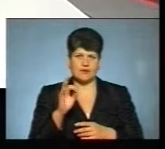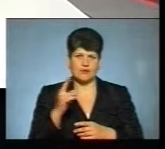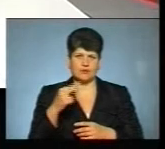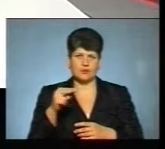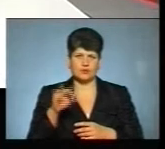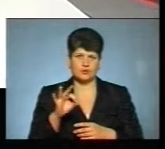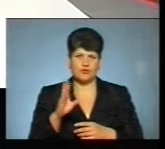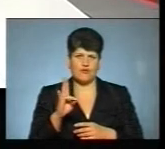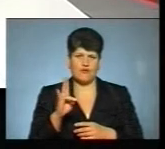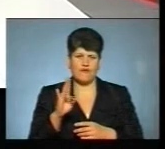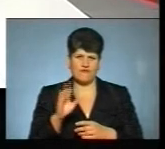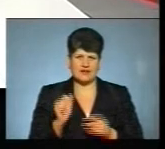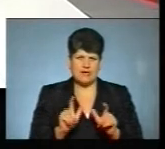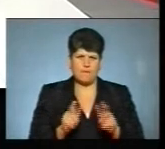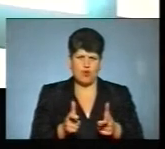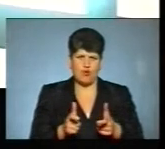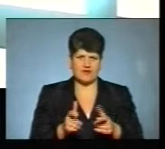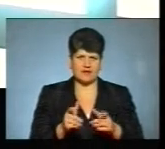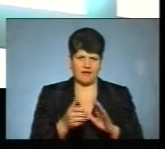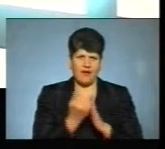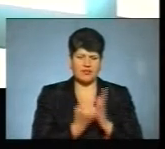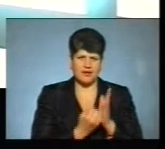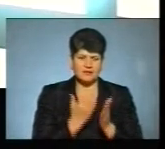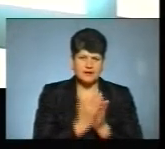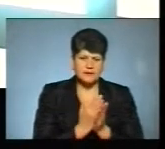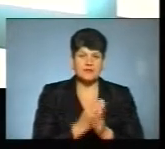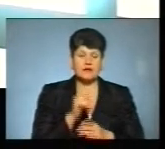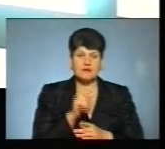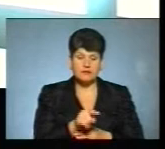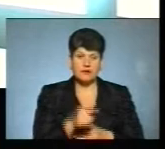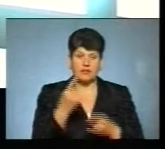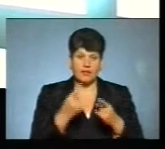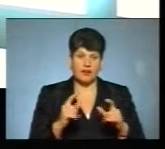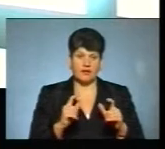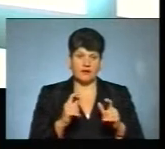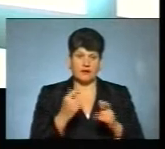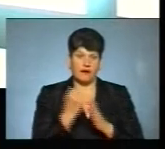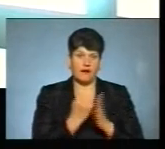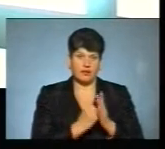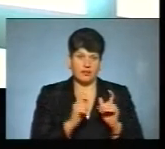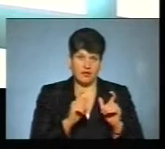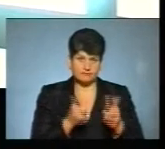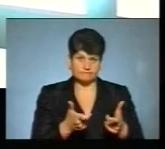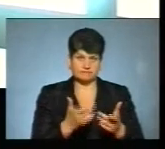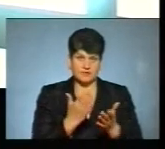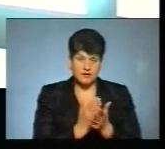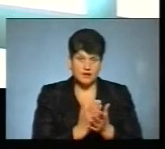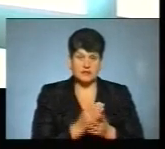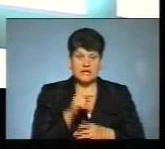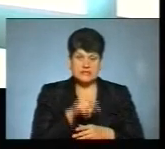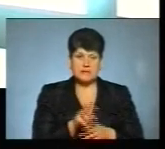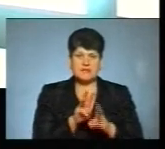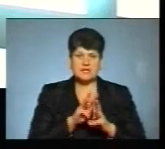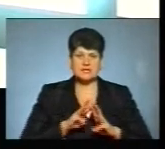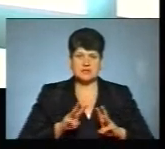навіть до нас зверталися з питанням того, що деякі телеканали є закодованими. Над цим